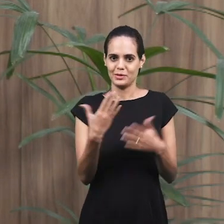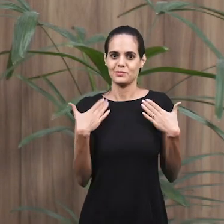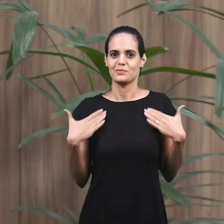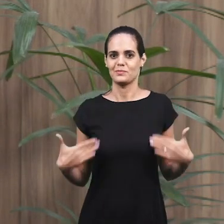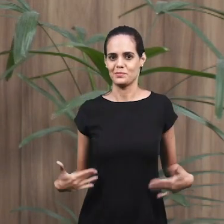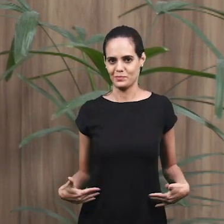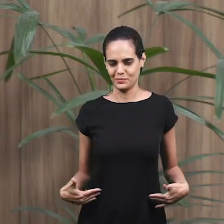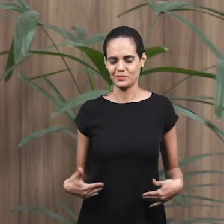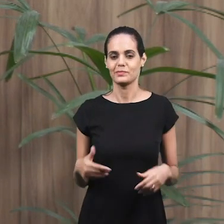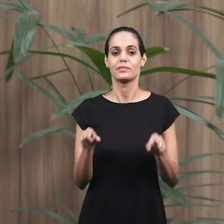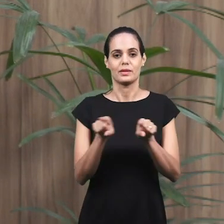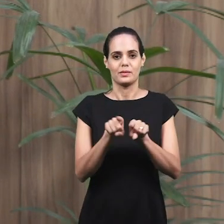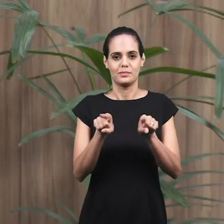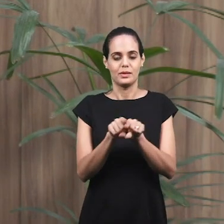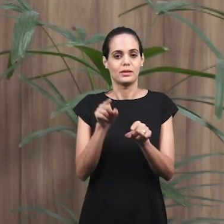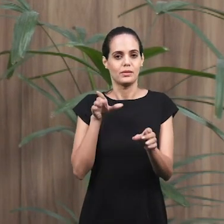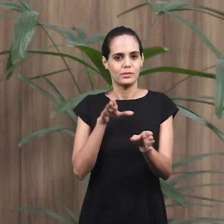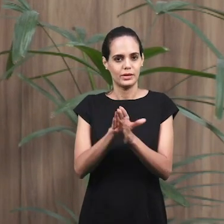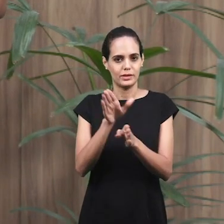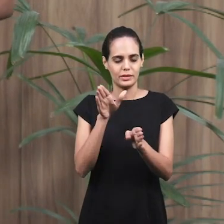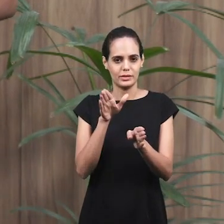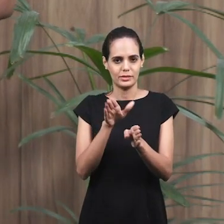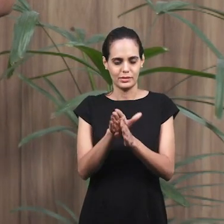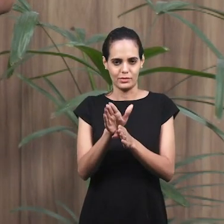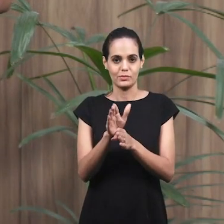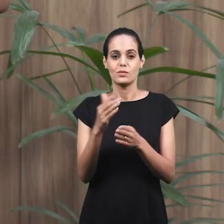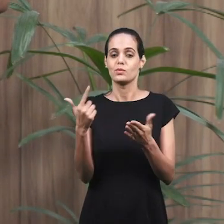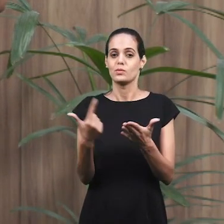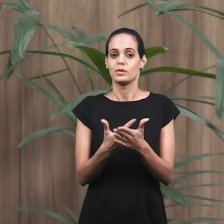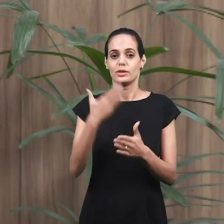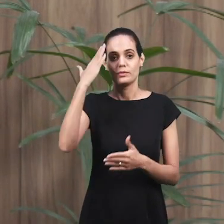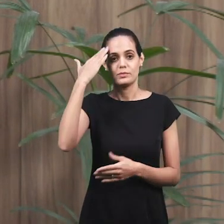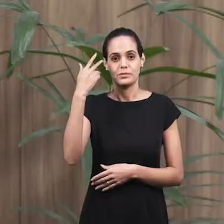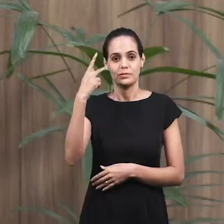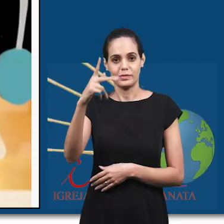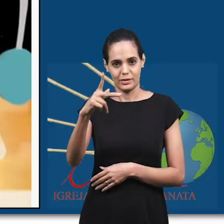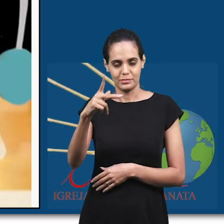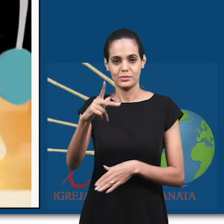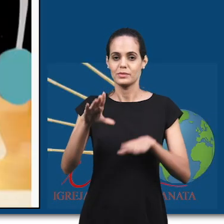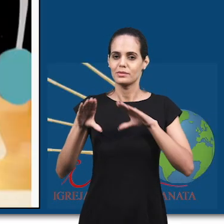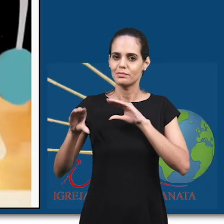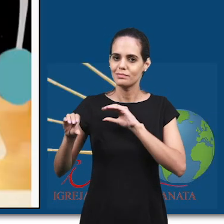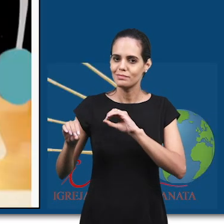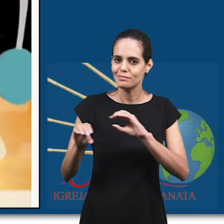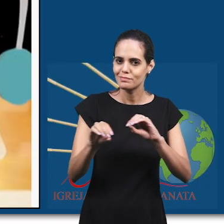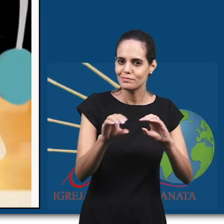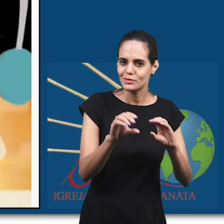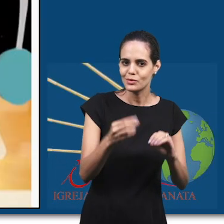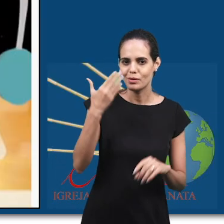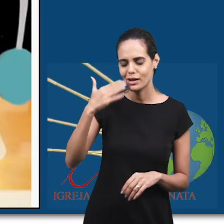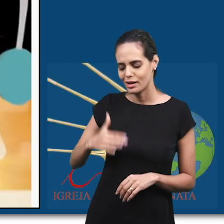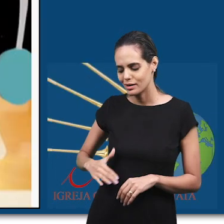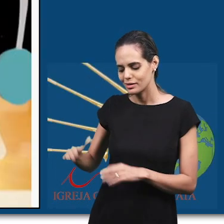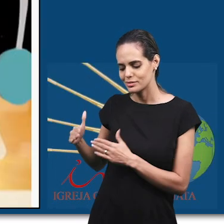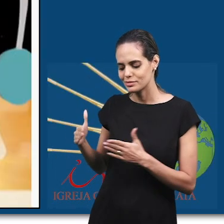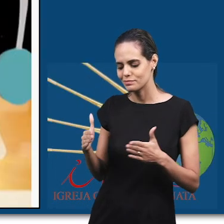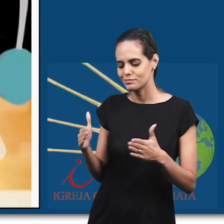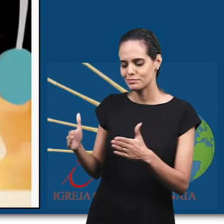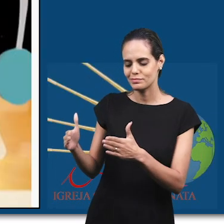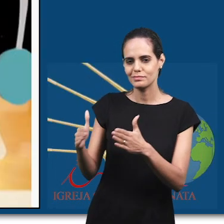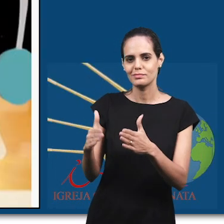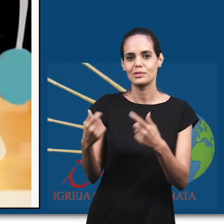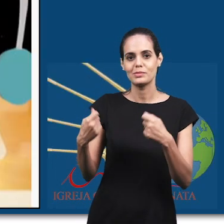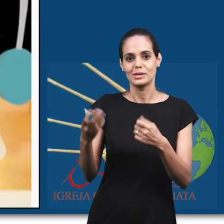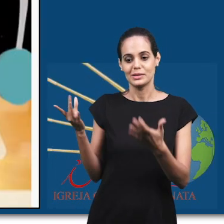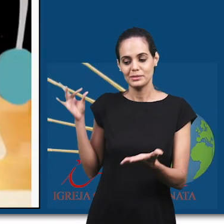gardons l'orientation dans le livre de Proverbes. Éduque l'enfant dans le chemin qu'il doit marcher et jusqu'à ce qu'il